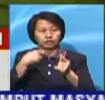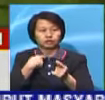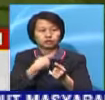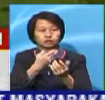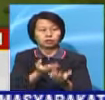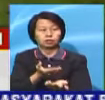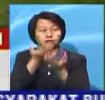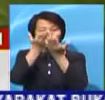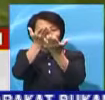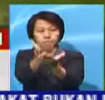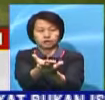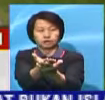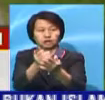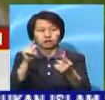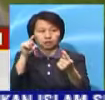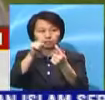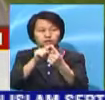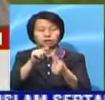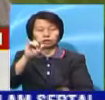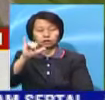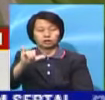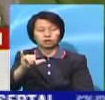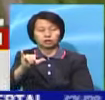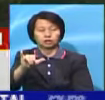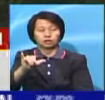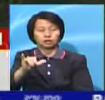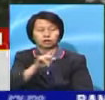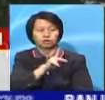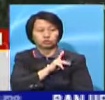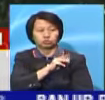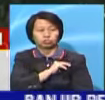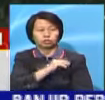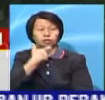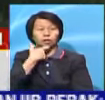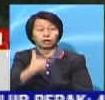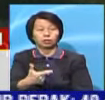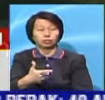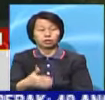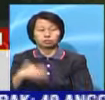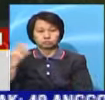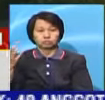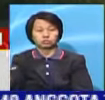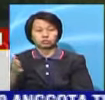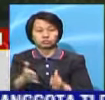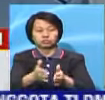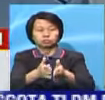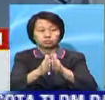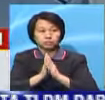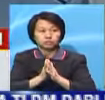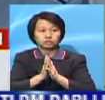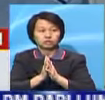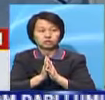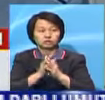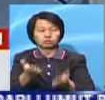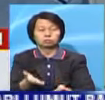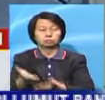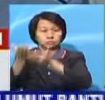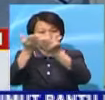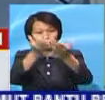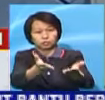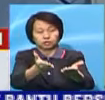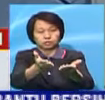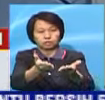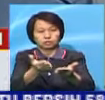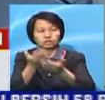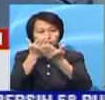pada Yang Amat Berhormat Tok Nan pada waktu itu, maka beliau minta supaya dipanjangkan jalan